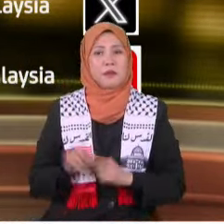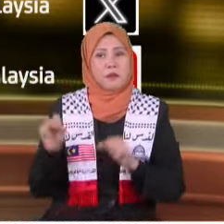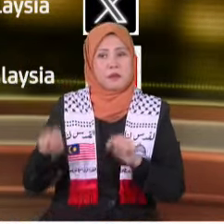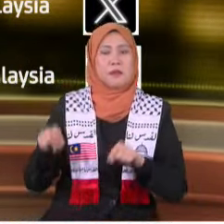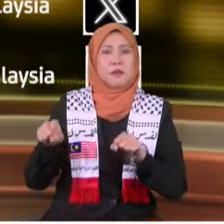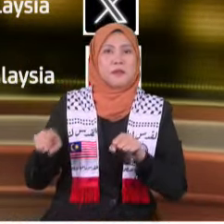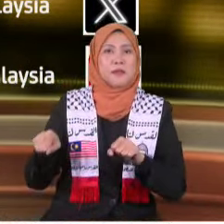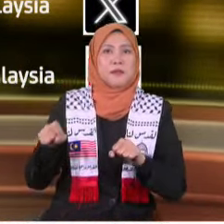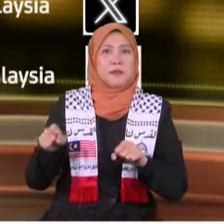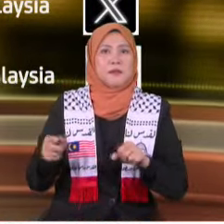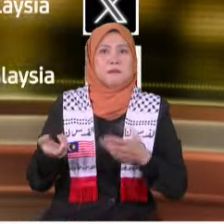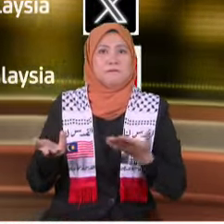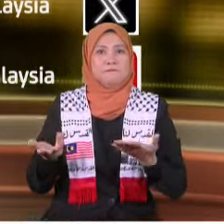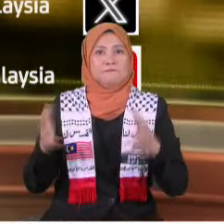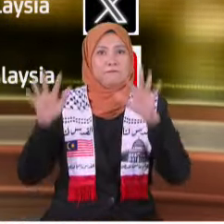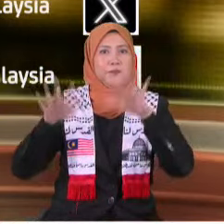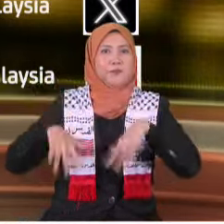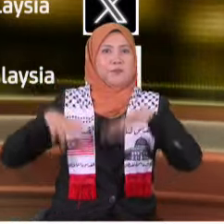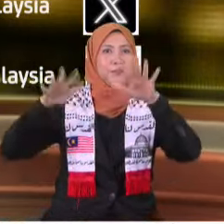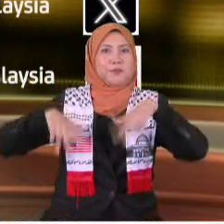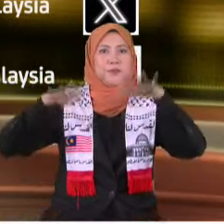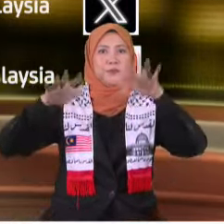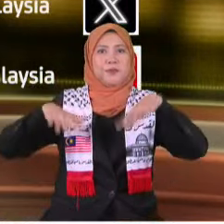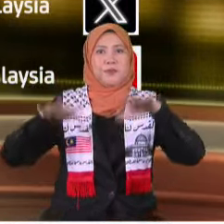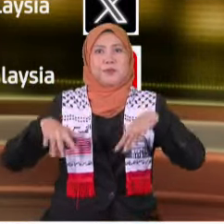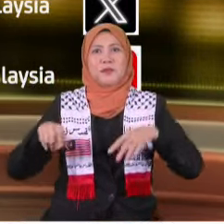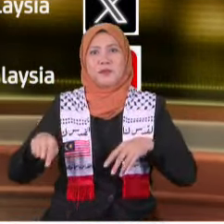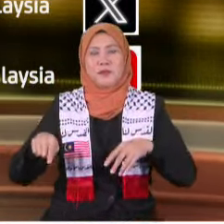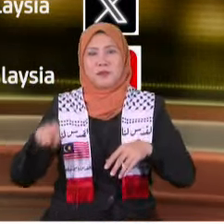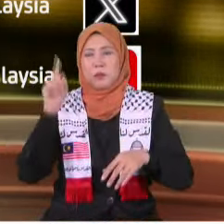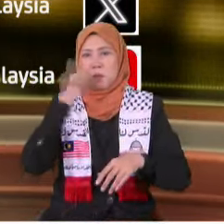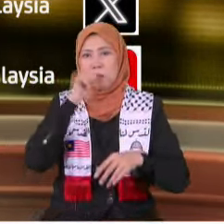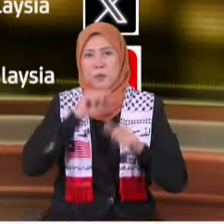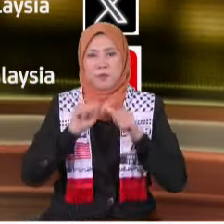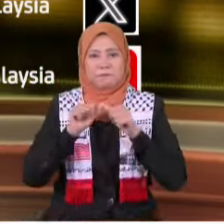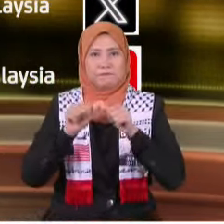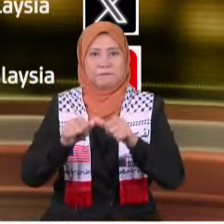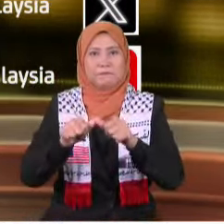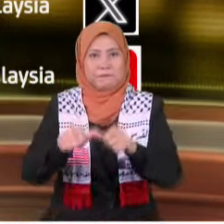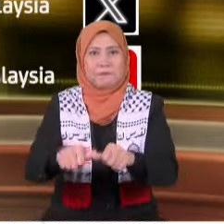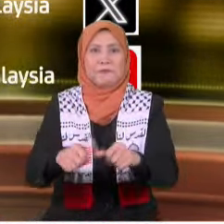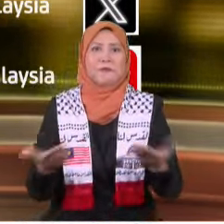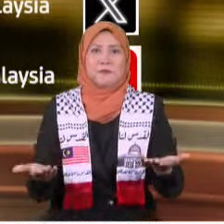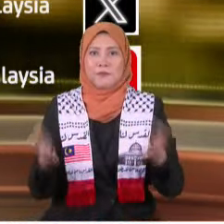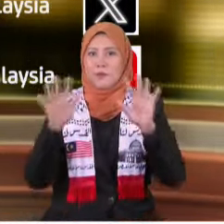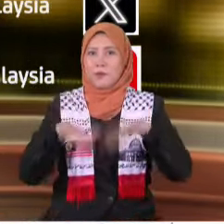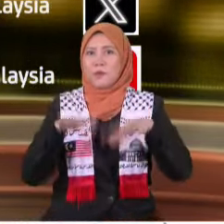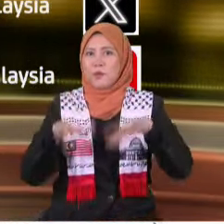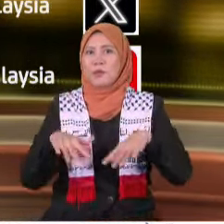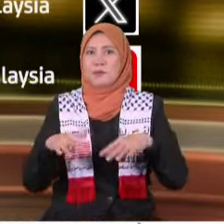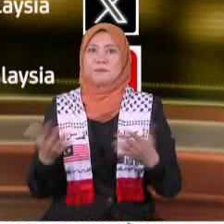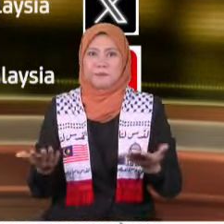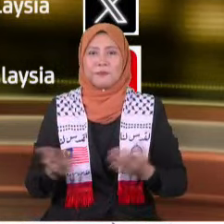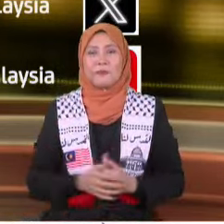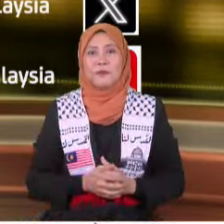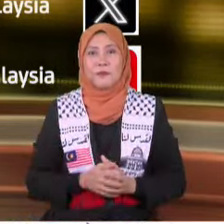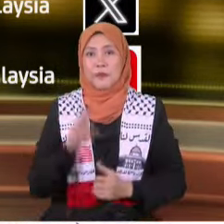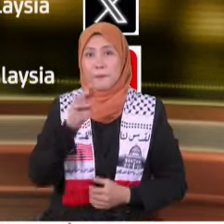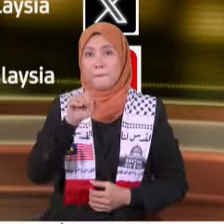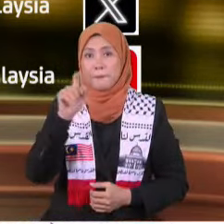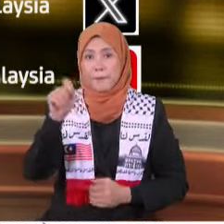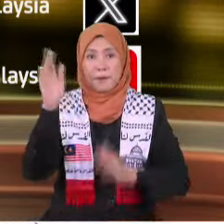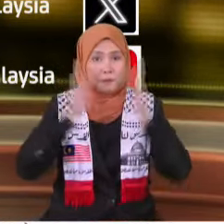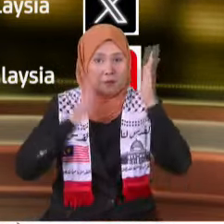boleh menyebabkan peningkatan kelembapan yang berpotensi membawa hujan berterusan di kawasan berkenaan dalam tempoh tersebut. Met